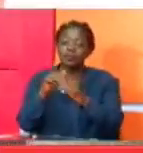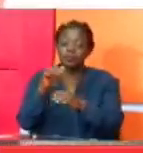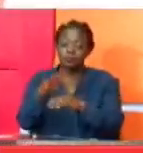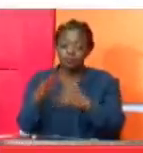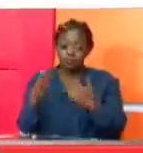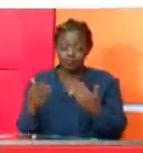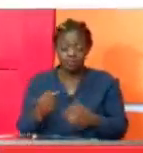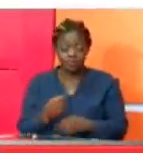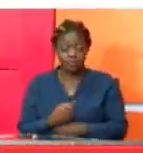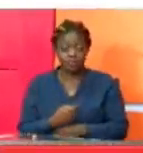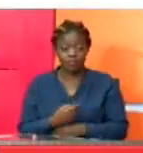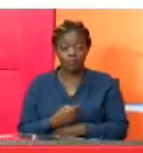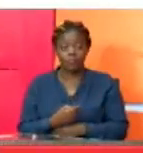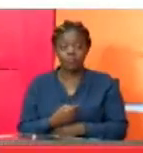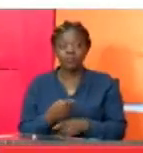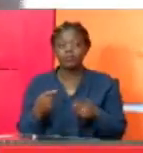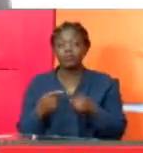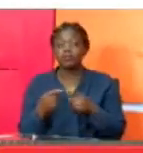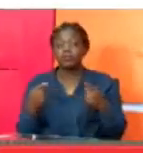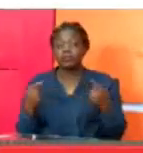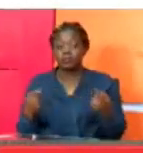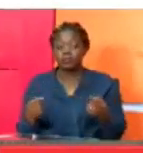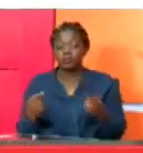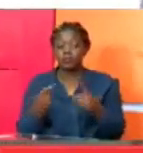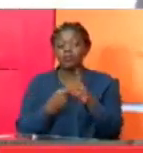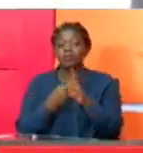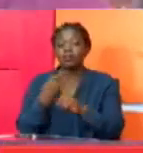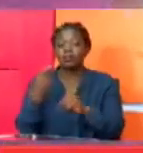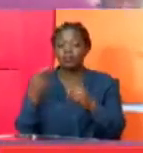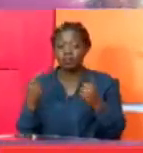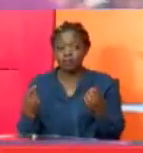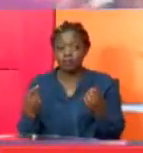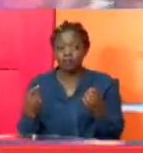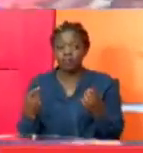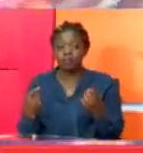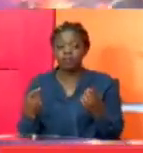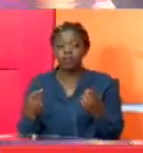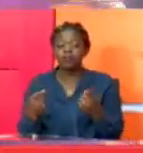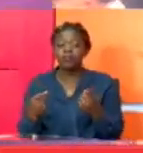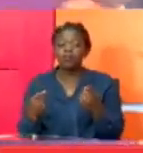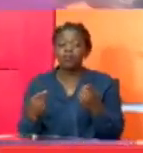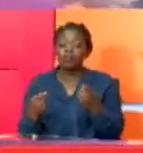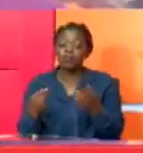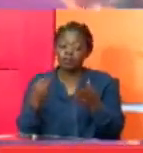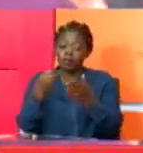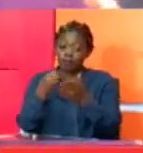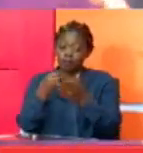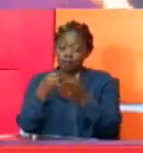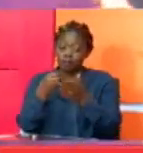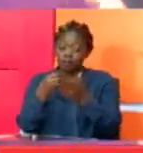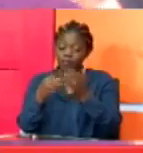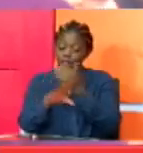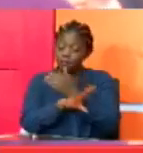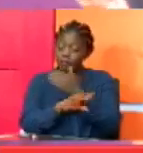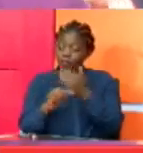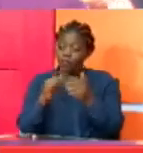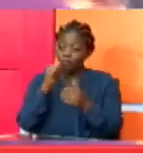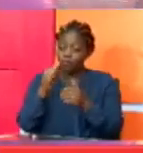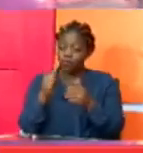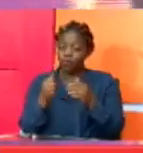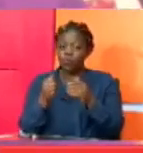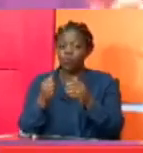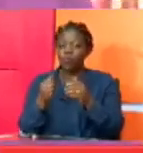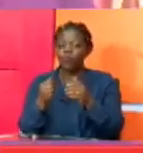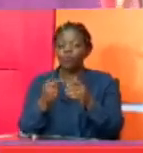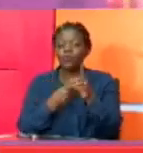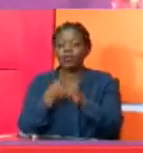Bishop Ssemwogerere era nga ye musumba wa Kasana Luweero agamba nti ababbi abaamenya amaka g'omugenzi yali Ssaabasumba w'essaza lya Kampala